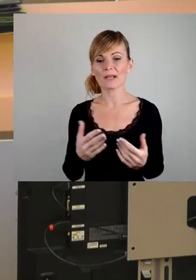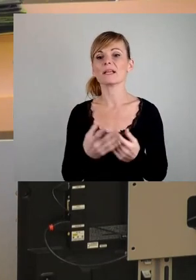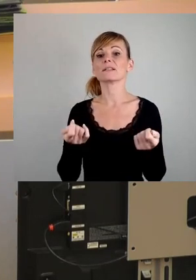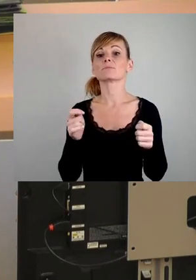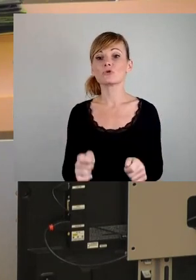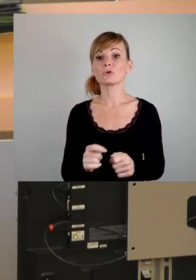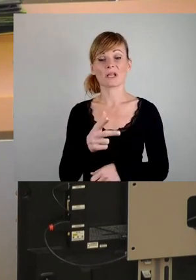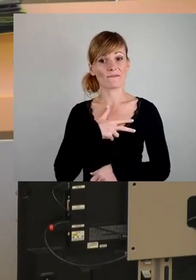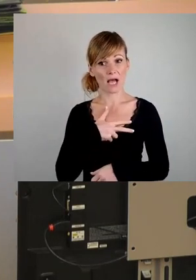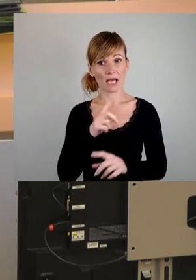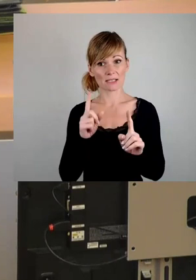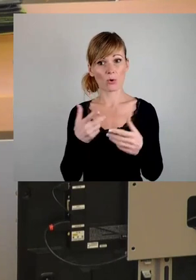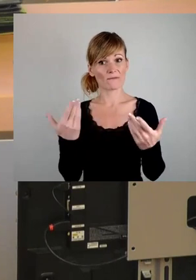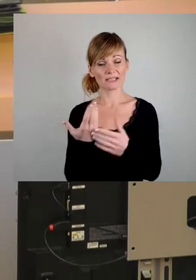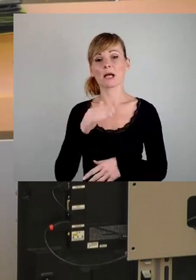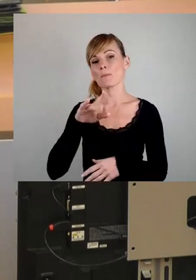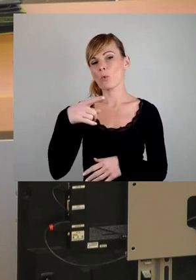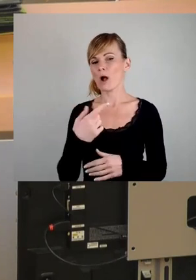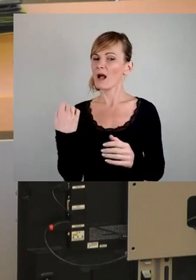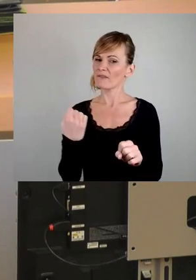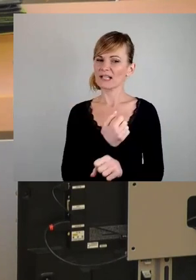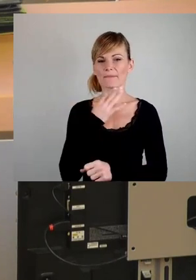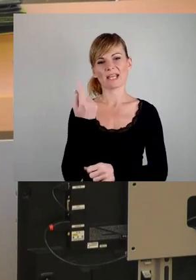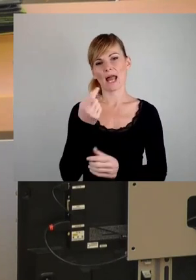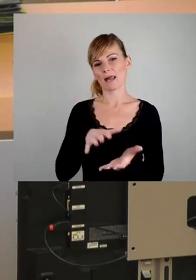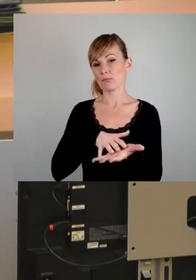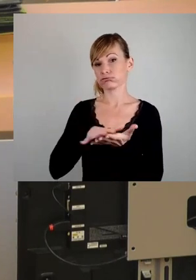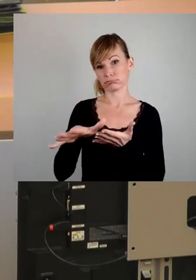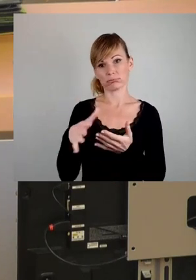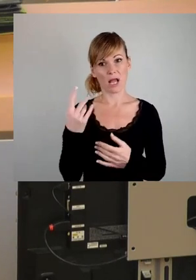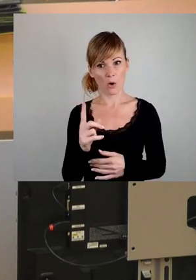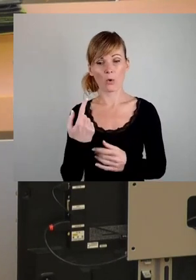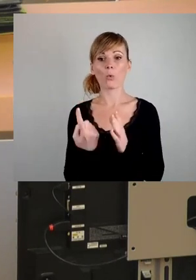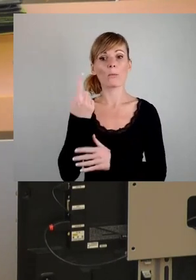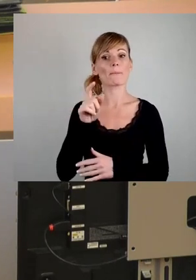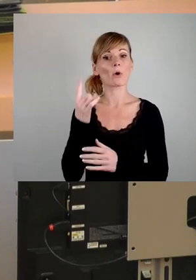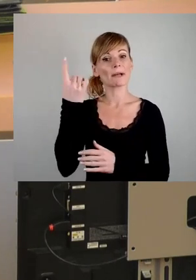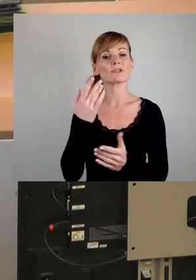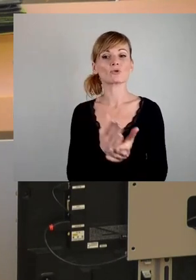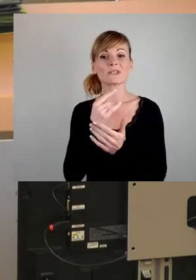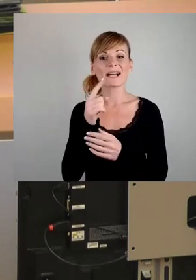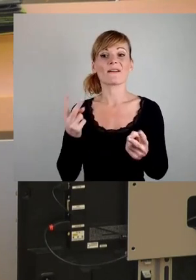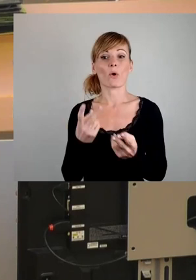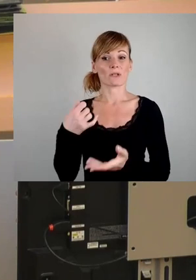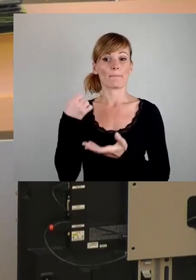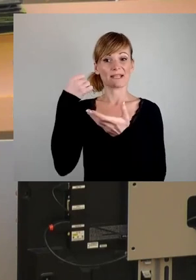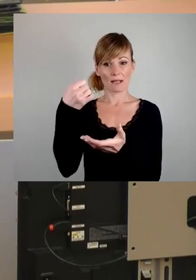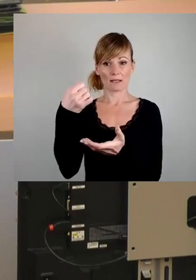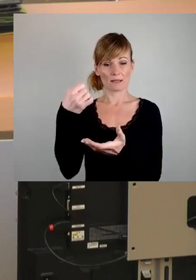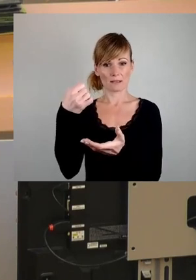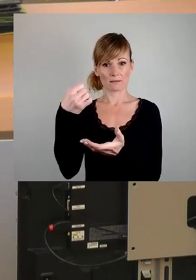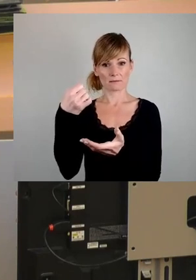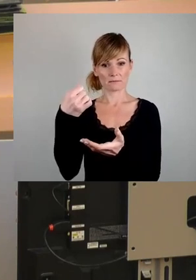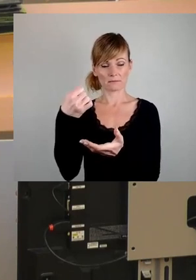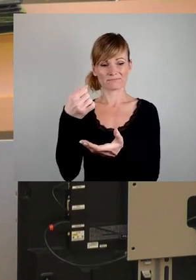auch, die Buga wird verdammt viel Geld kosten. Der Oberbürgermeister hat es schon erwähnt. Selbst mit den Fördermitteln, die veranschlagt werden, wird ein hoher Eigenanteil bei der